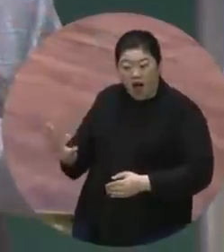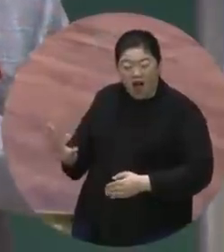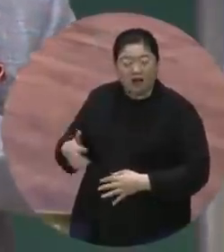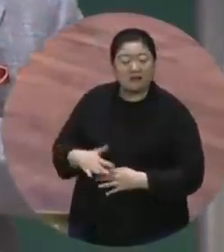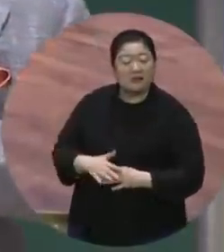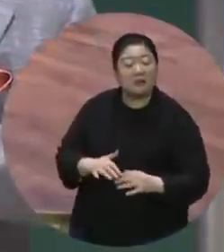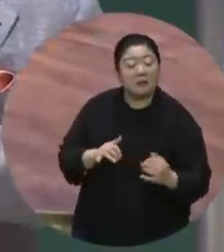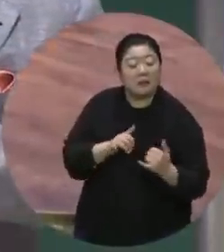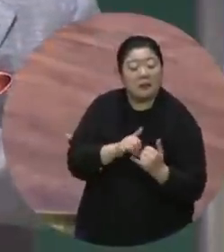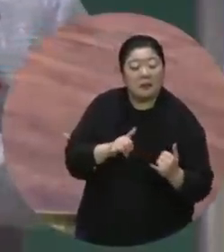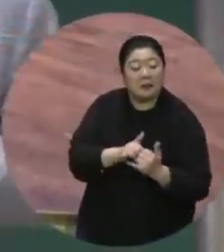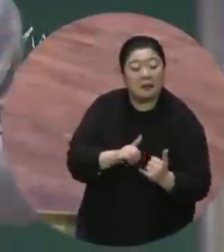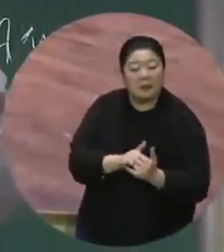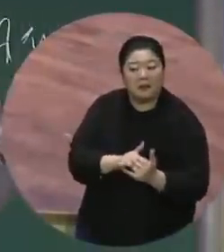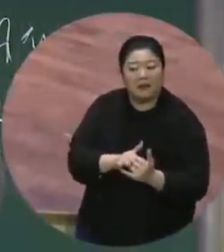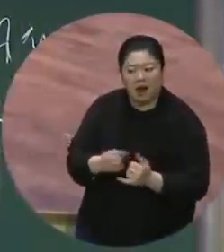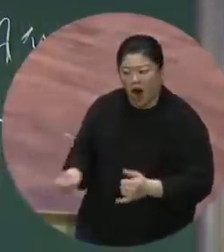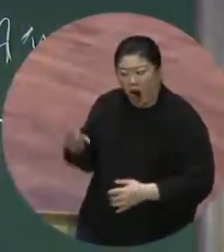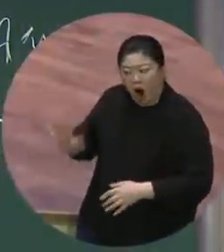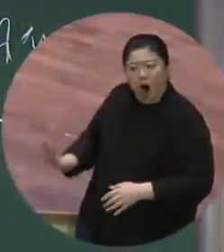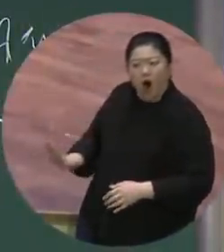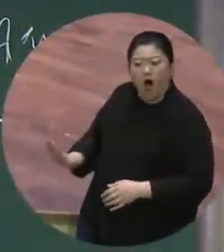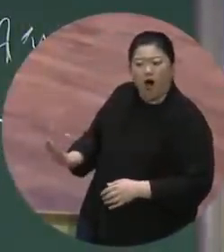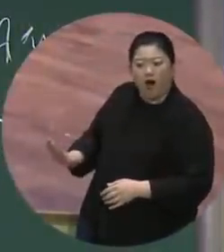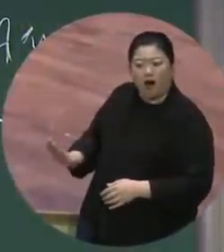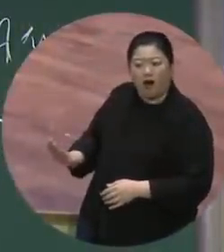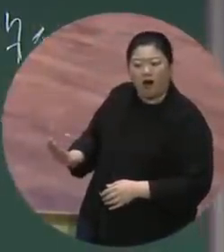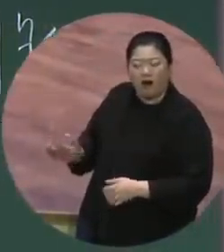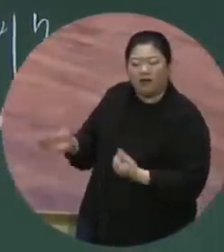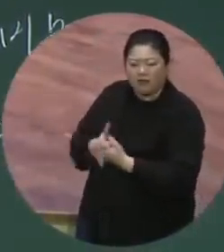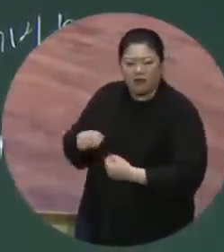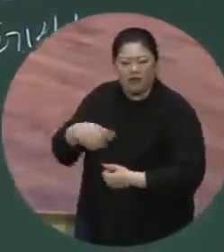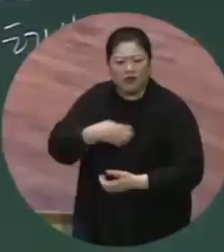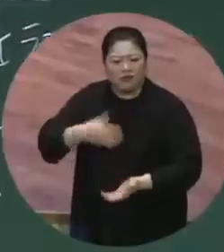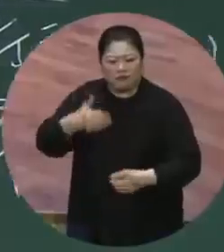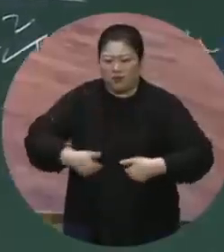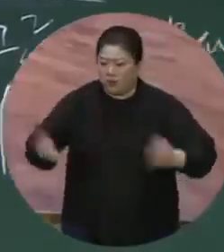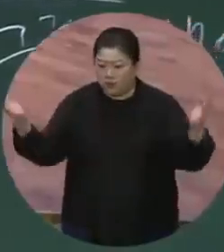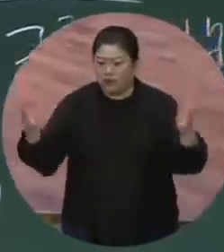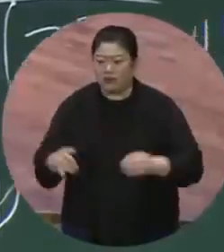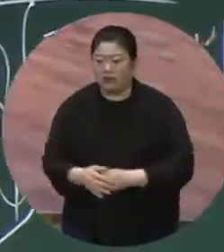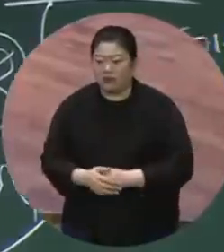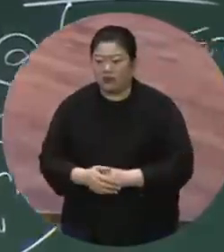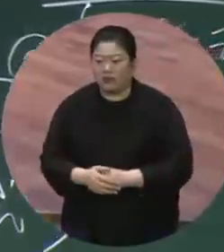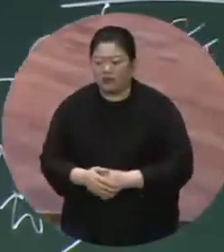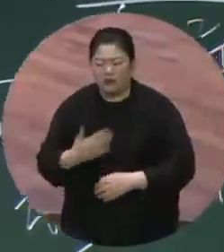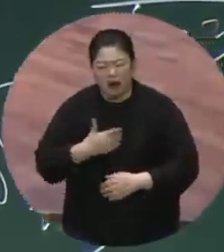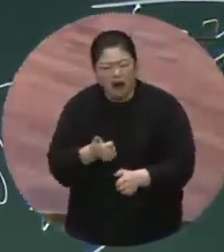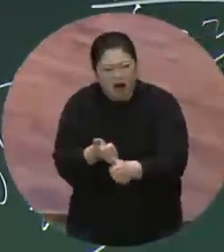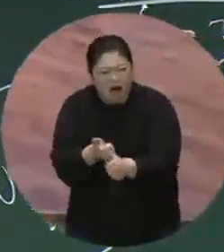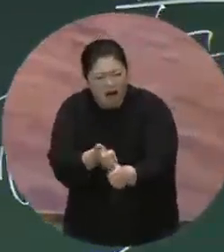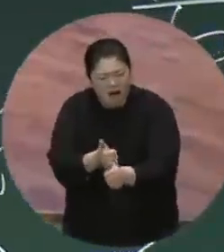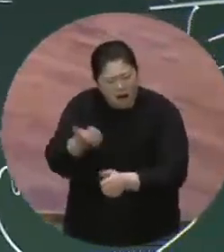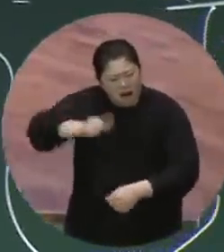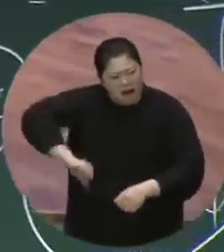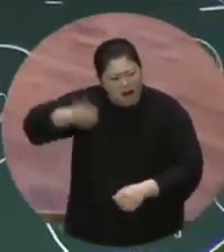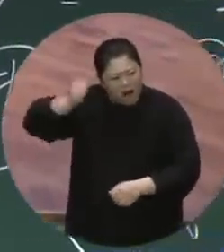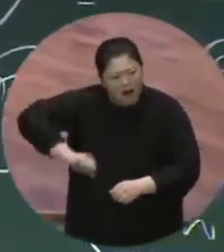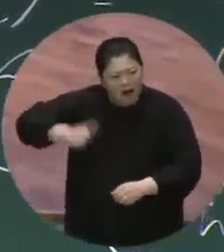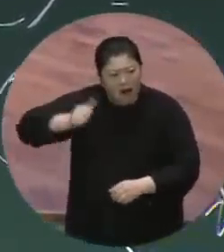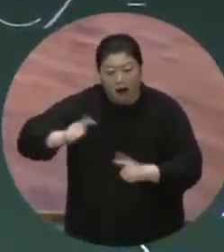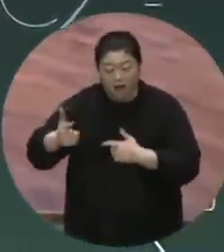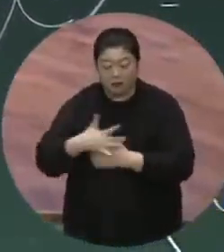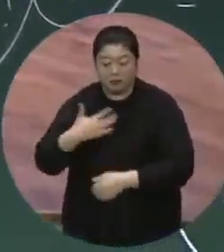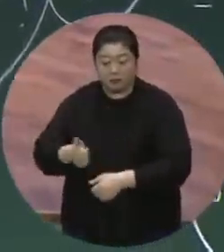싸운 거라. 이미 하나님이 우리에게 본당 헌당 허락하신 줄 믿으시기 바랍니다. 누구를 통해서 역사하시냐 중요해요. 이거 왜